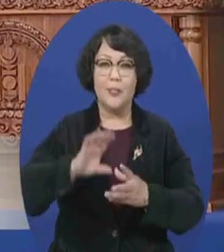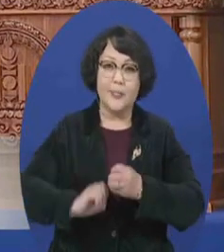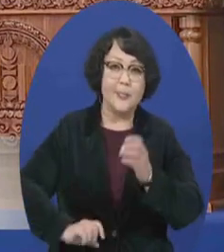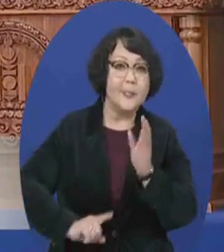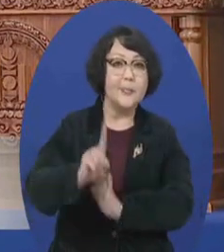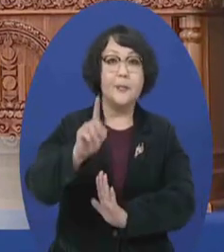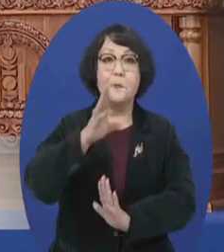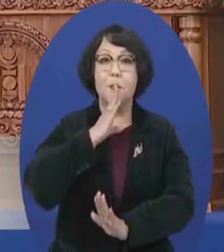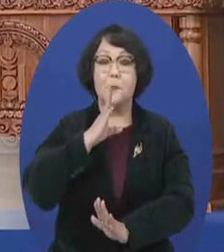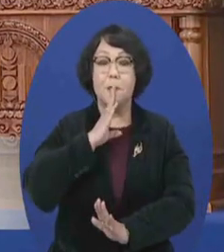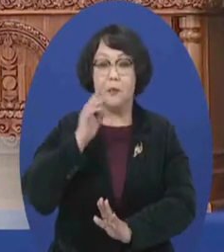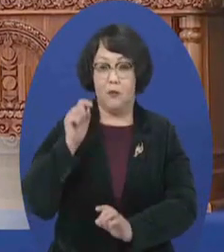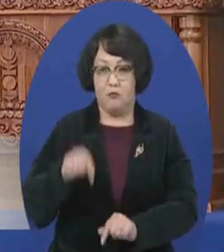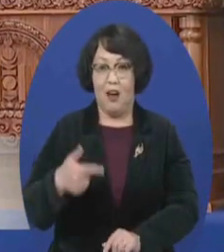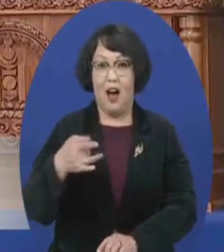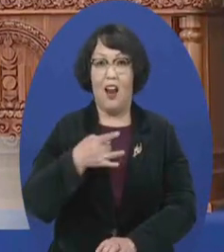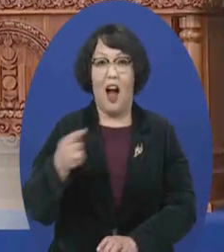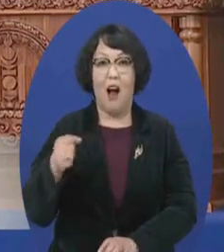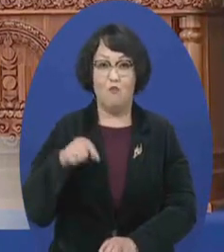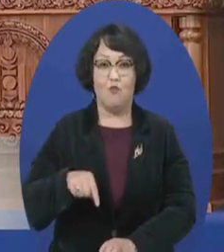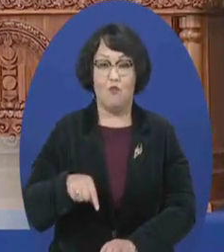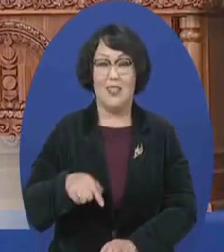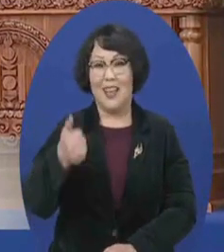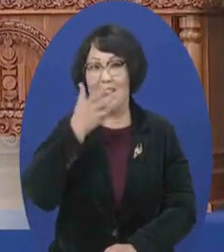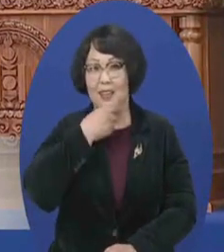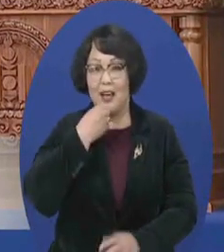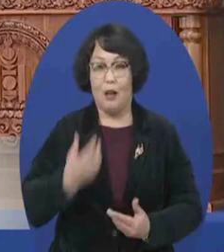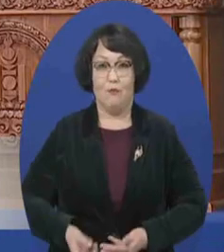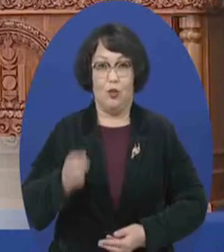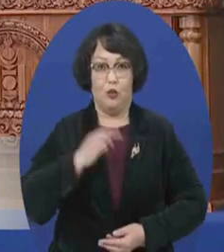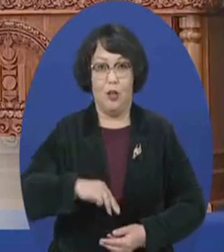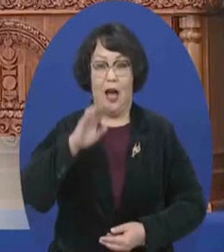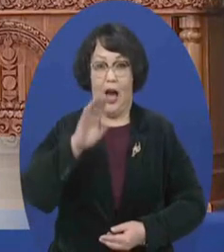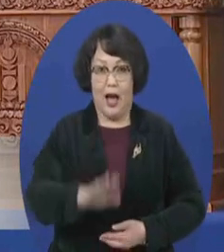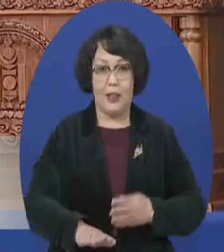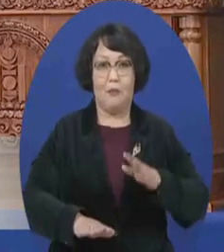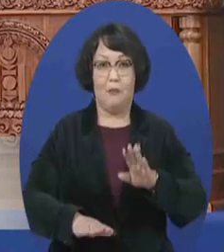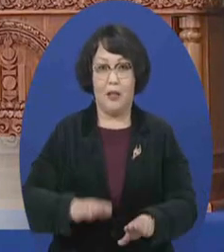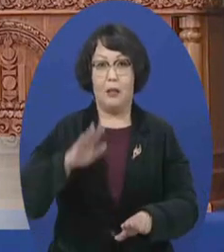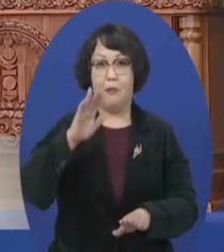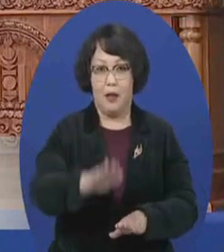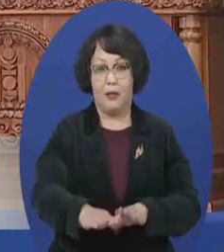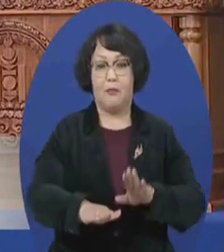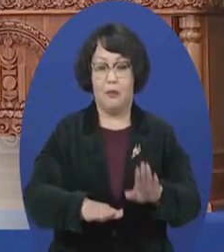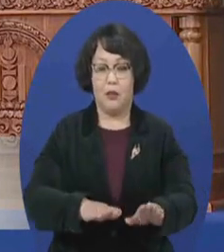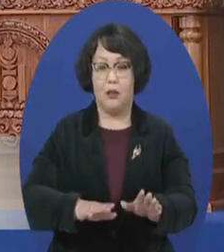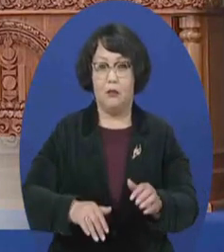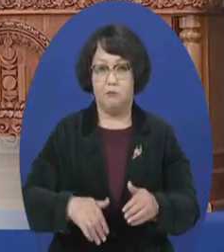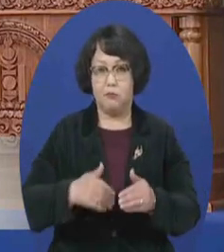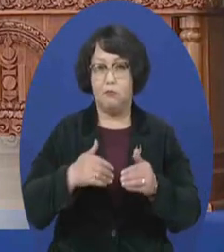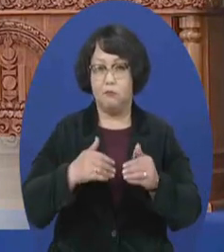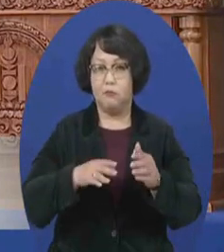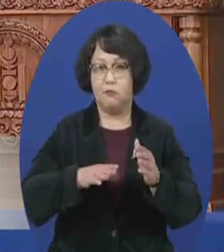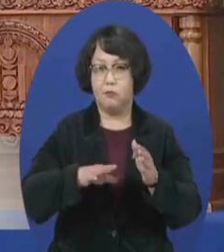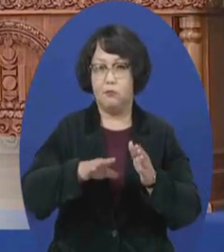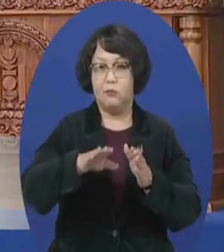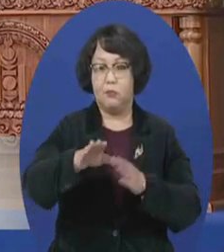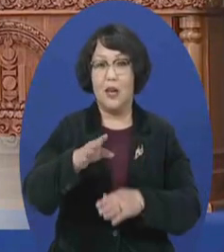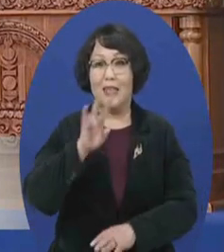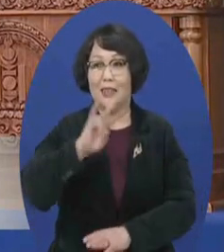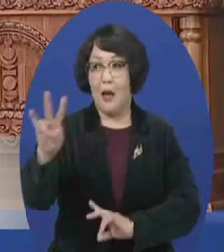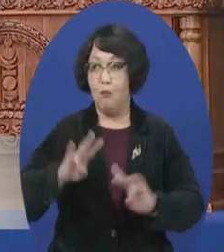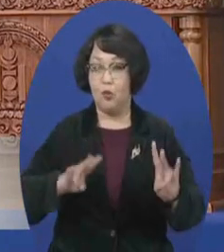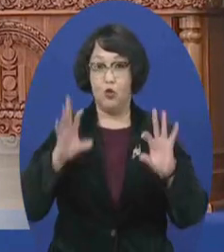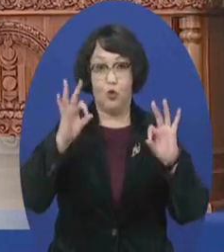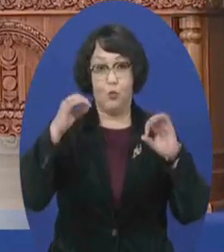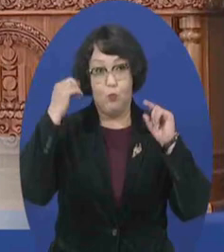байна. Сайн сайхан амьдралд хүрэхийн төлөө та бид алхам алхмаар урагшилсаар байна. Намууд нь зөв бодлоготой,